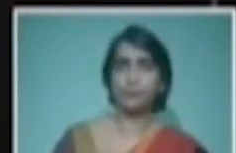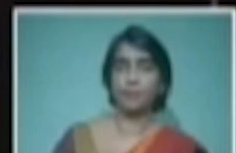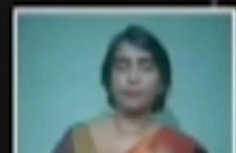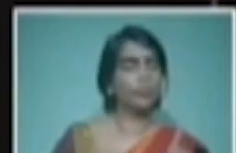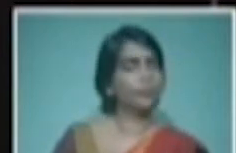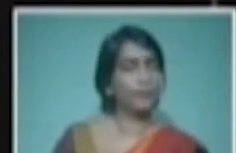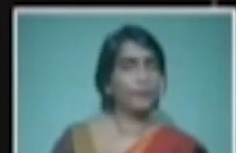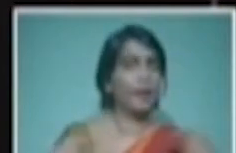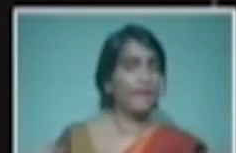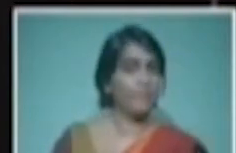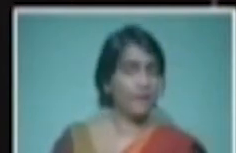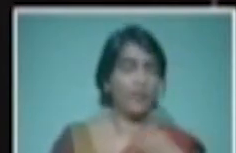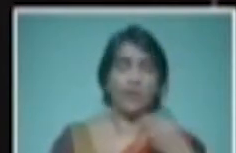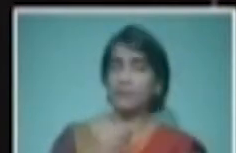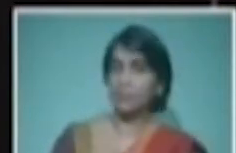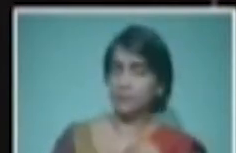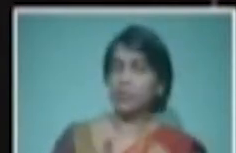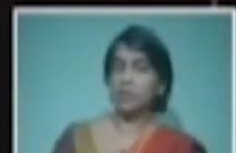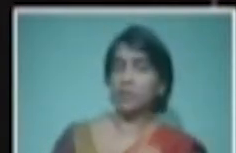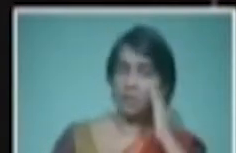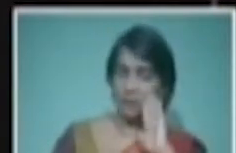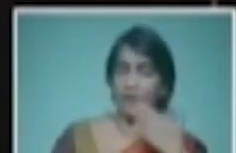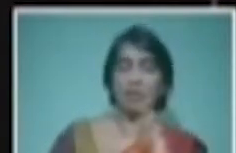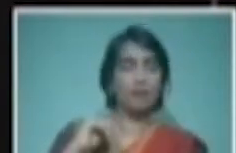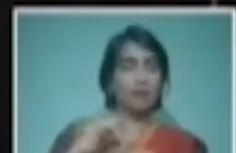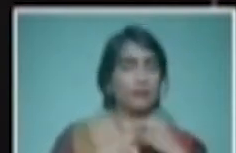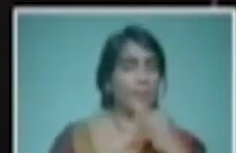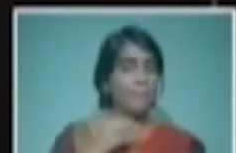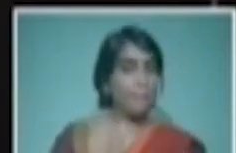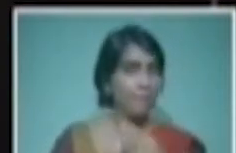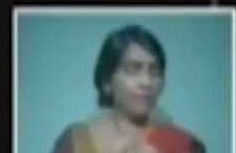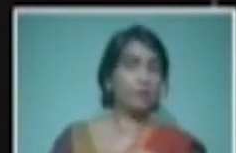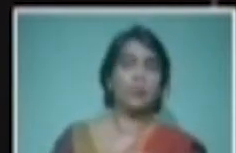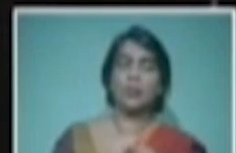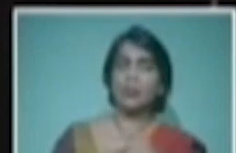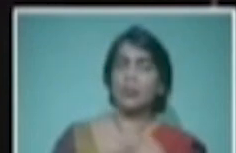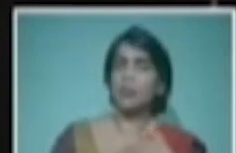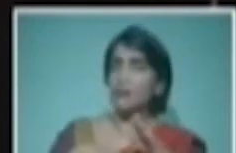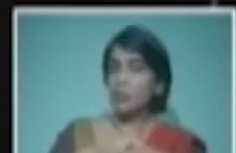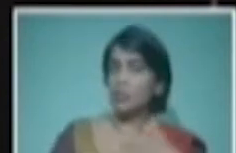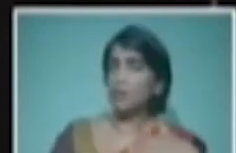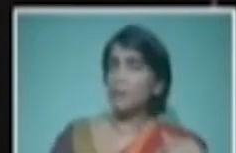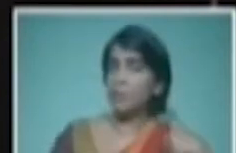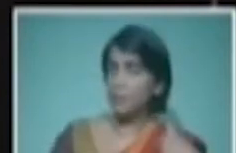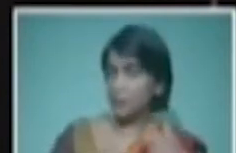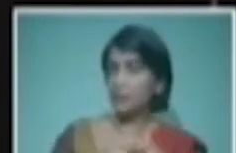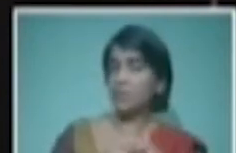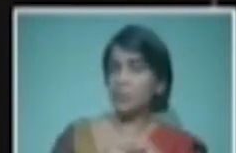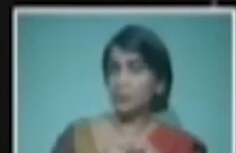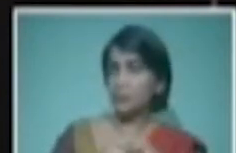වගේම වේවැල් කර්මාන්ත ඇතුළු සාම්ප්‍රදායික අස්ත කර්මාන්තය සීපී මූණ දෙන ප්‍රධාන ගැටලුවක